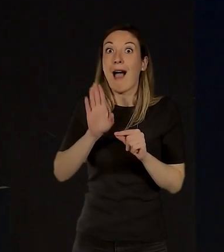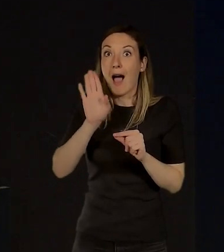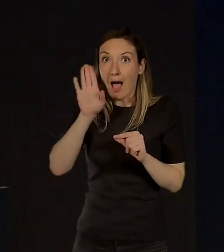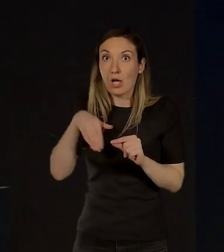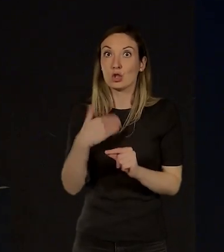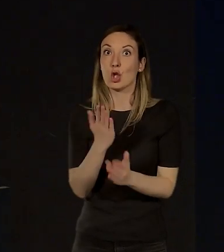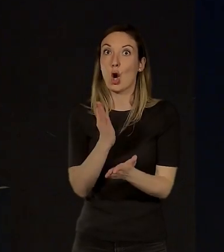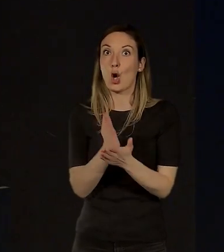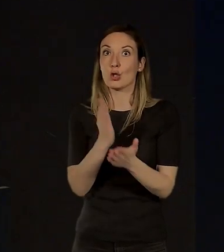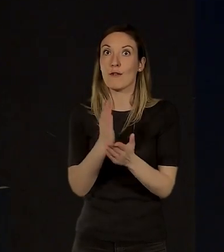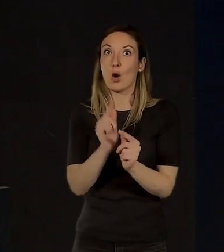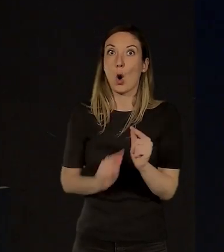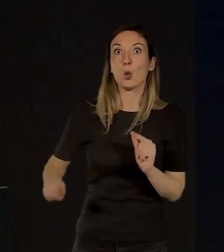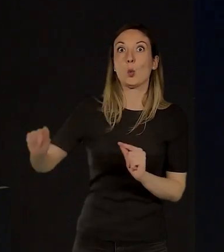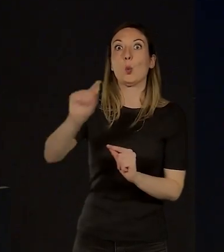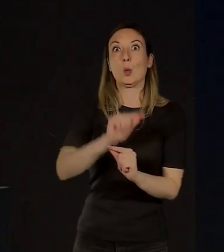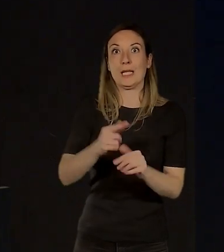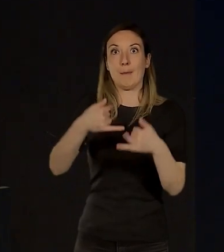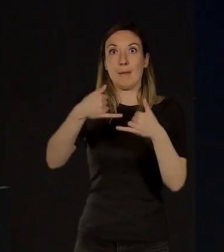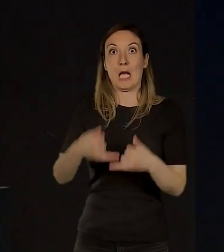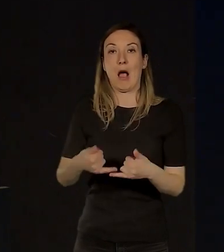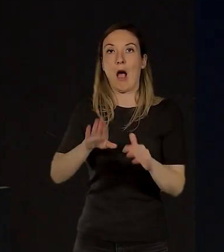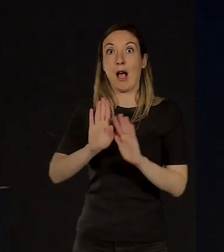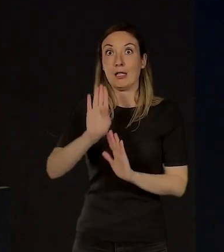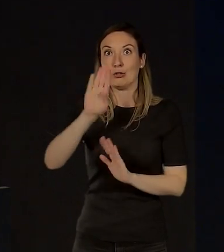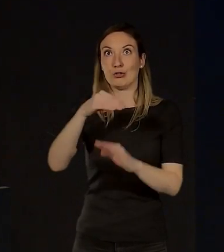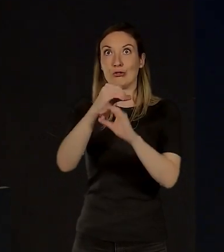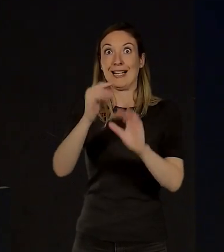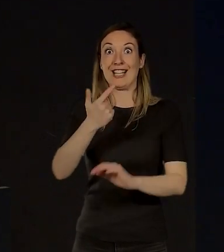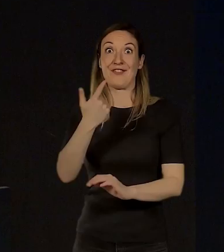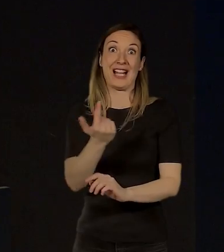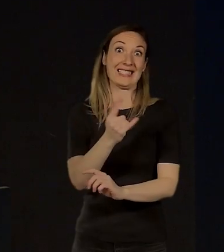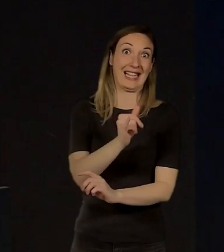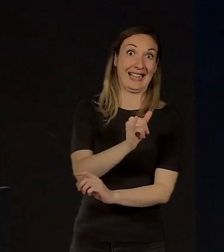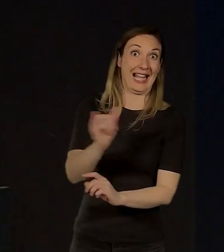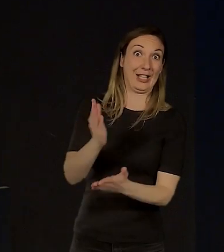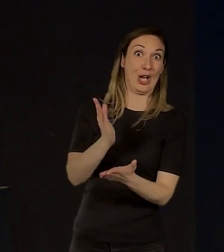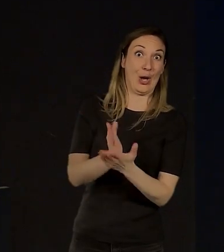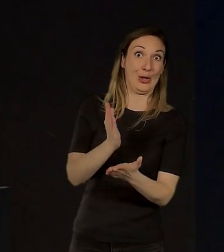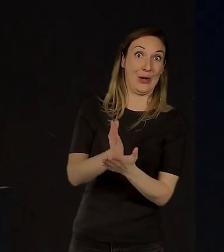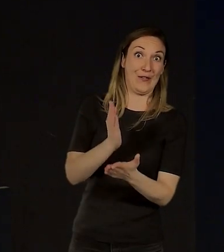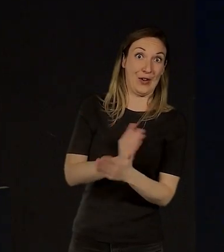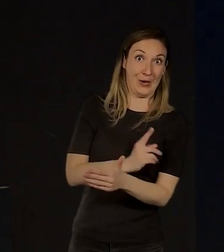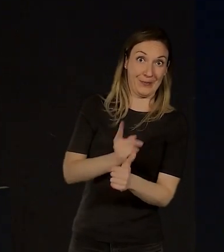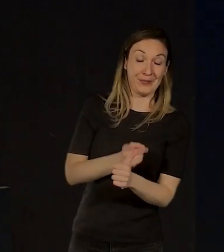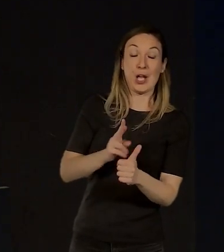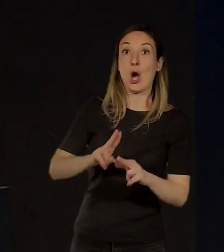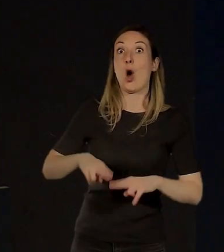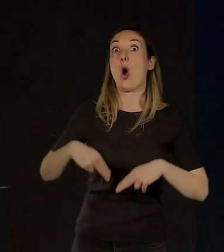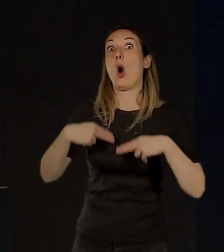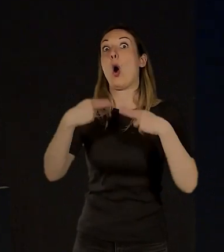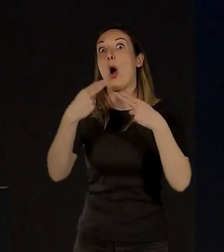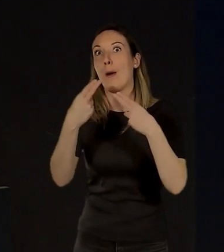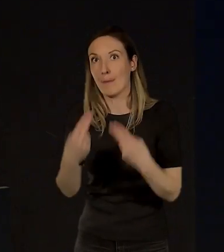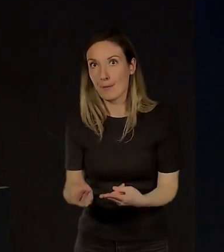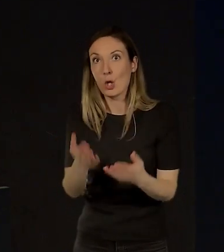to bude taková jako dlouhodobá vize za 20 let a plus. Potom se dostaneme do takové oblasti